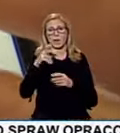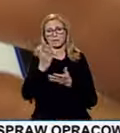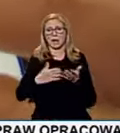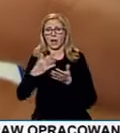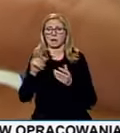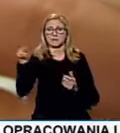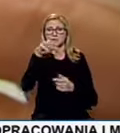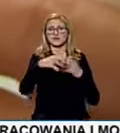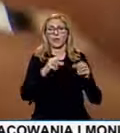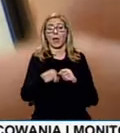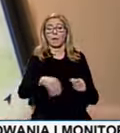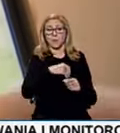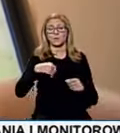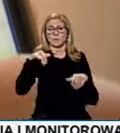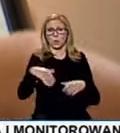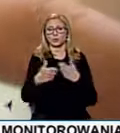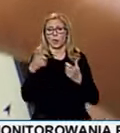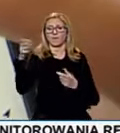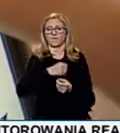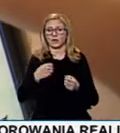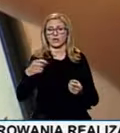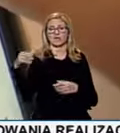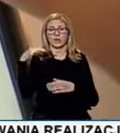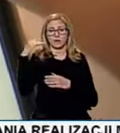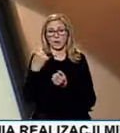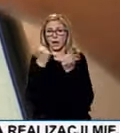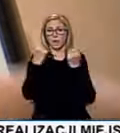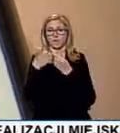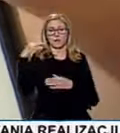krajach na świecie. W Polsce z aplikacji można już korzystać w Warszawie, Krakowie, Katowicach i Trójmieście.